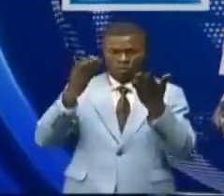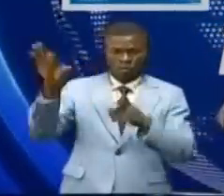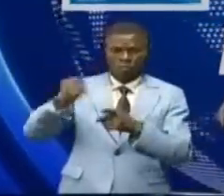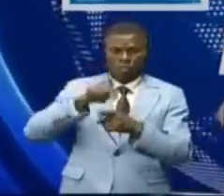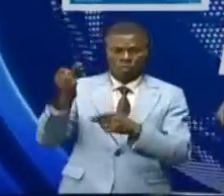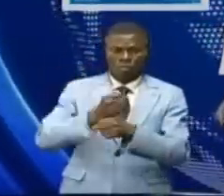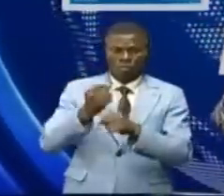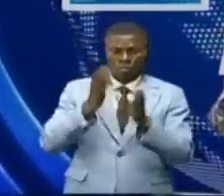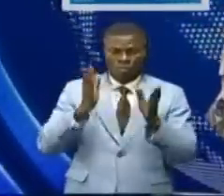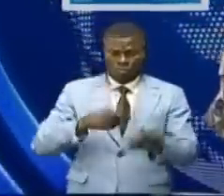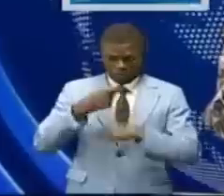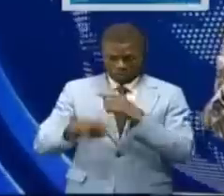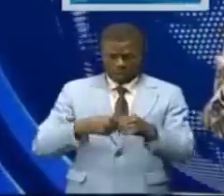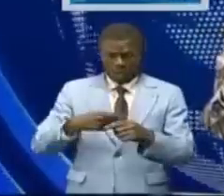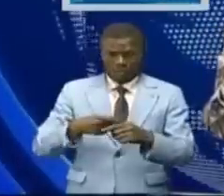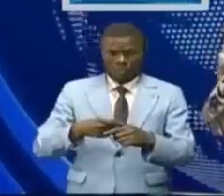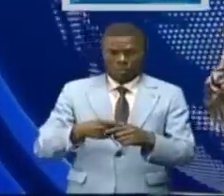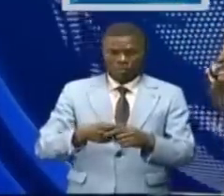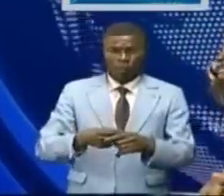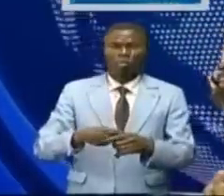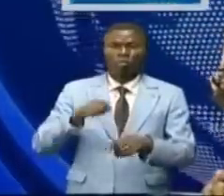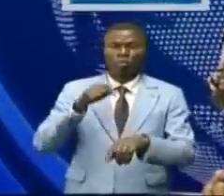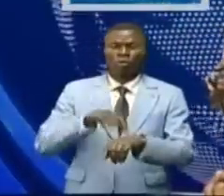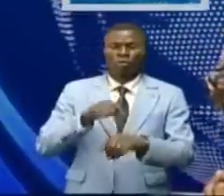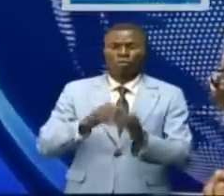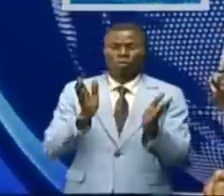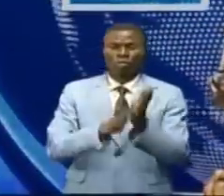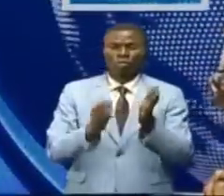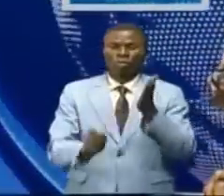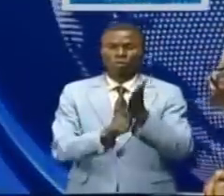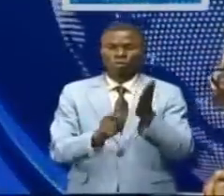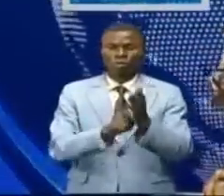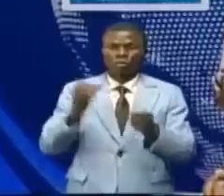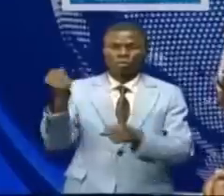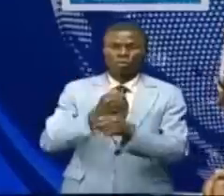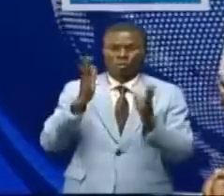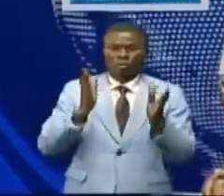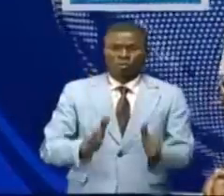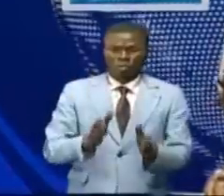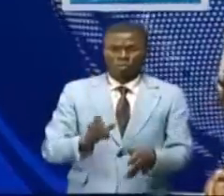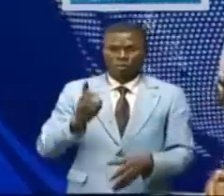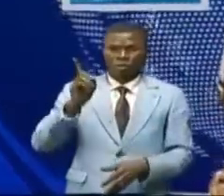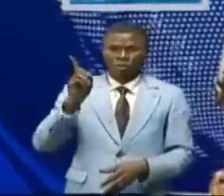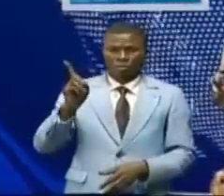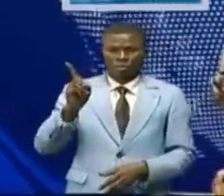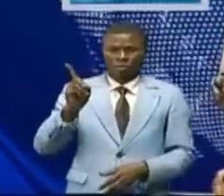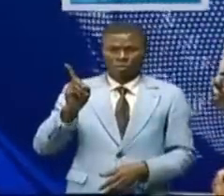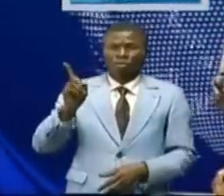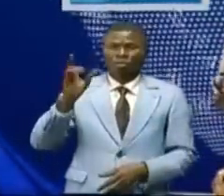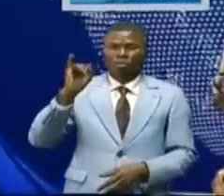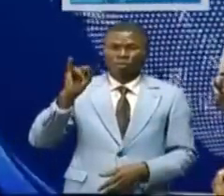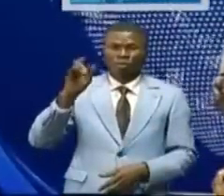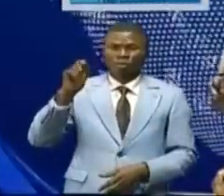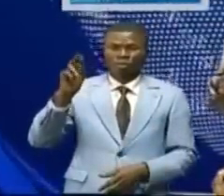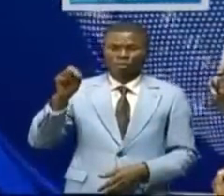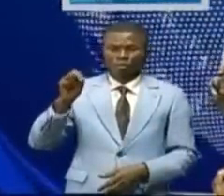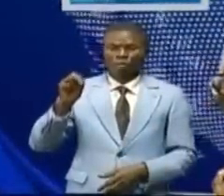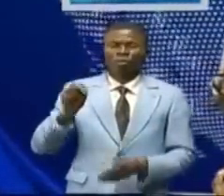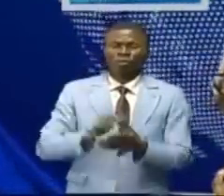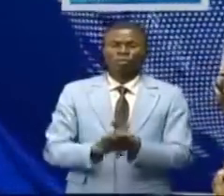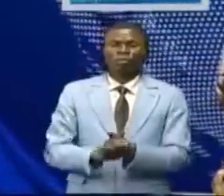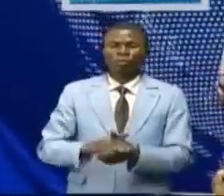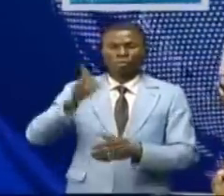professionnelles. Le lancement est intervenu à partir de l'Institut technique et professionnel de Kitendo de la Gécamine à Lubumbashi. Et